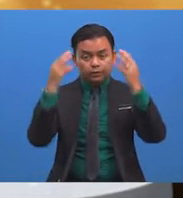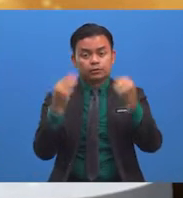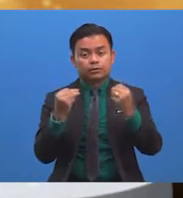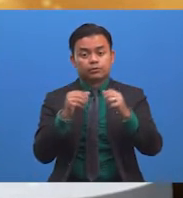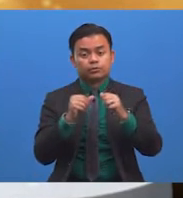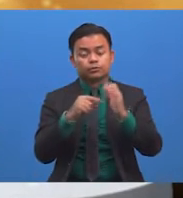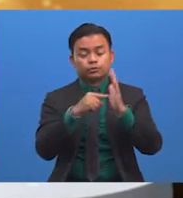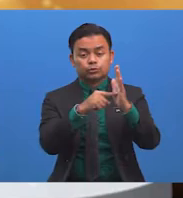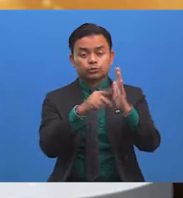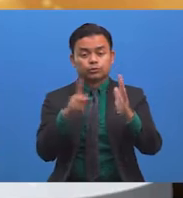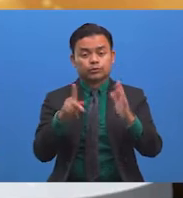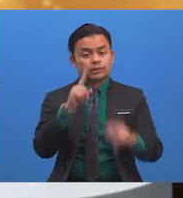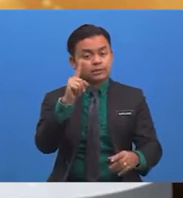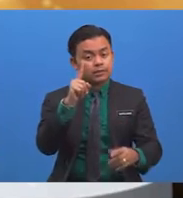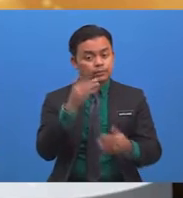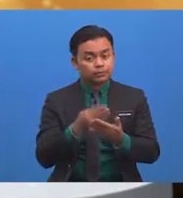tak?